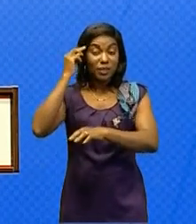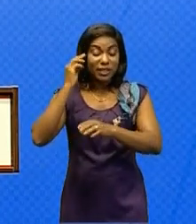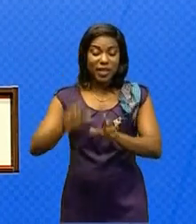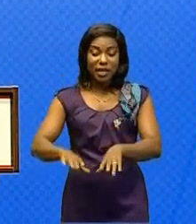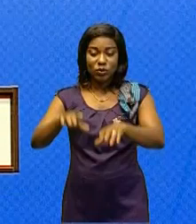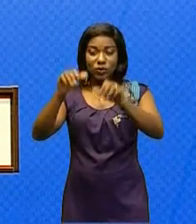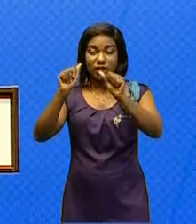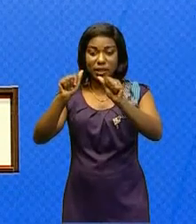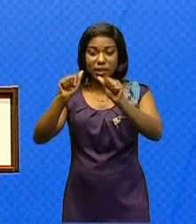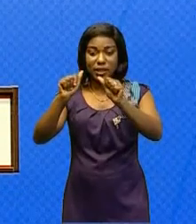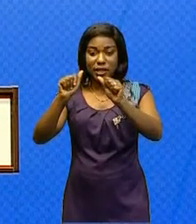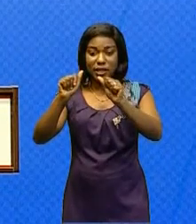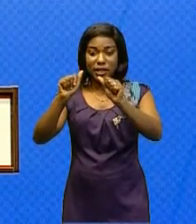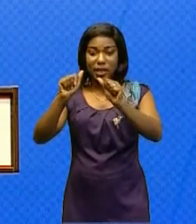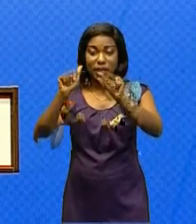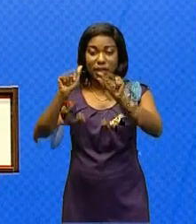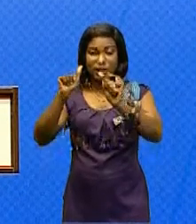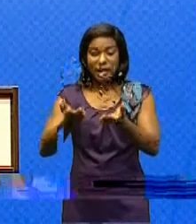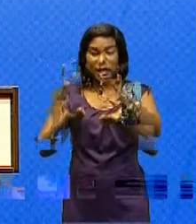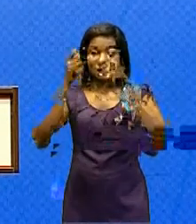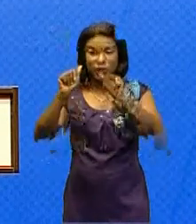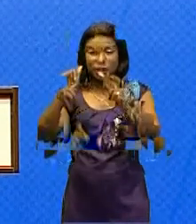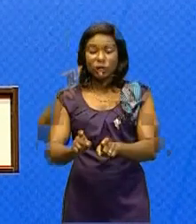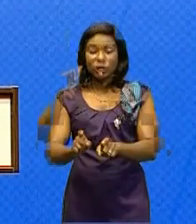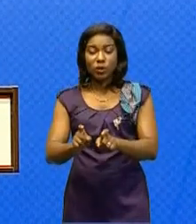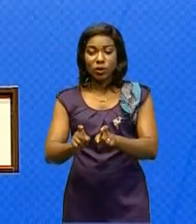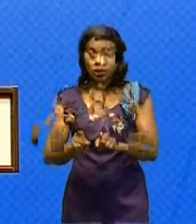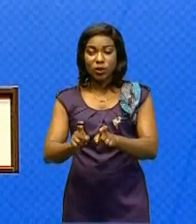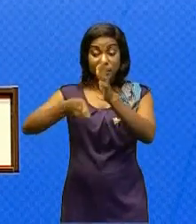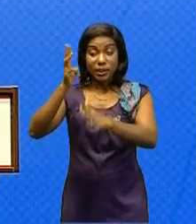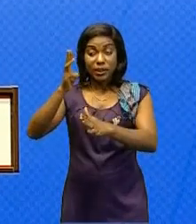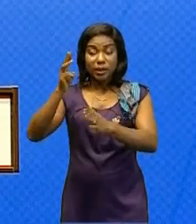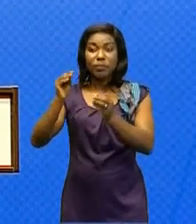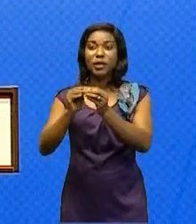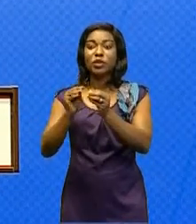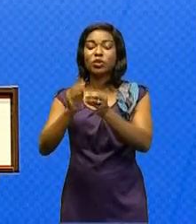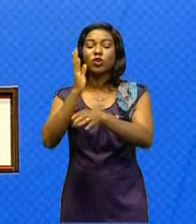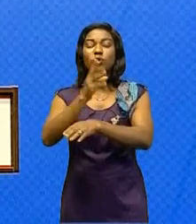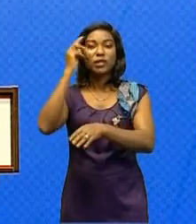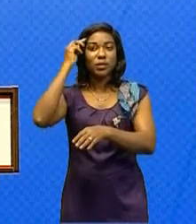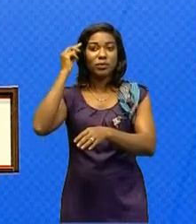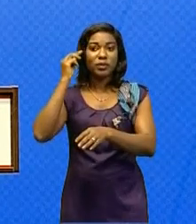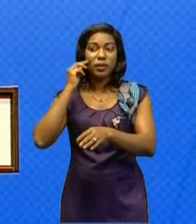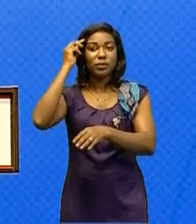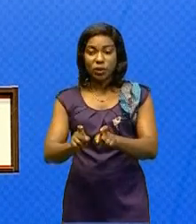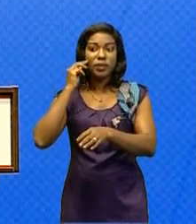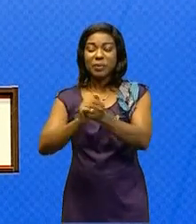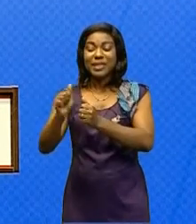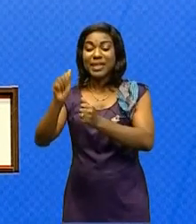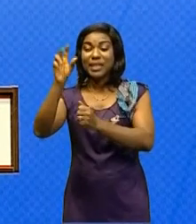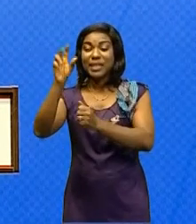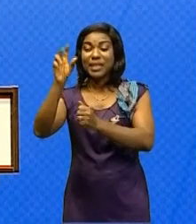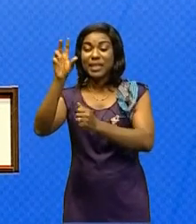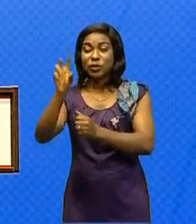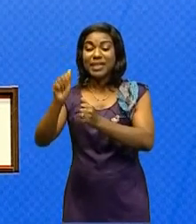le relevé des décisions prises lors de la 13e réunion du Conseil de ministres tenue le 30